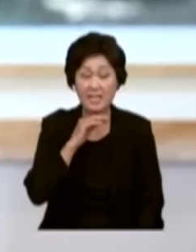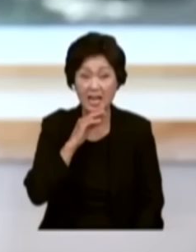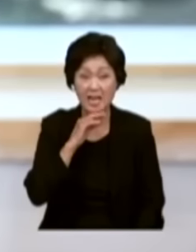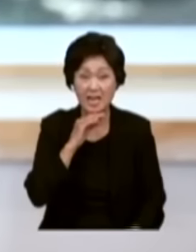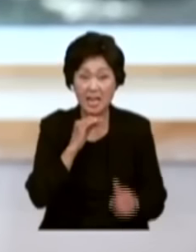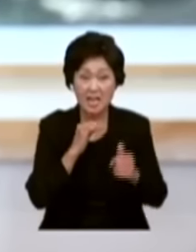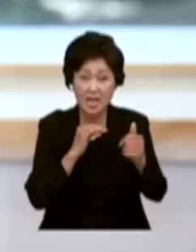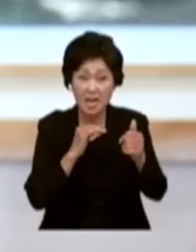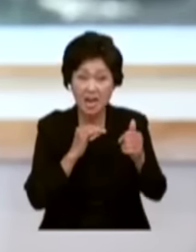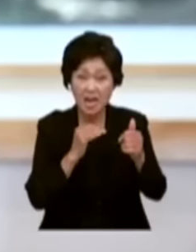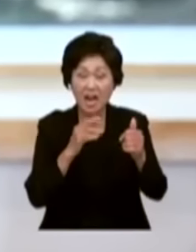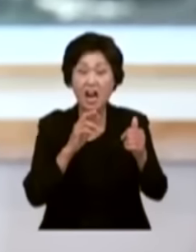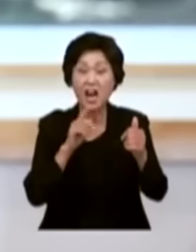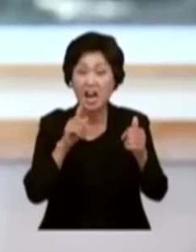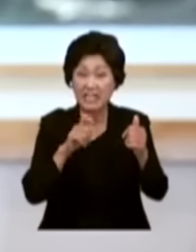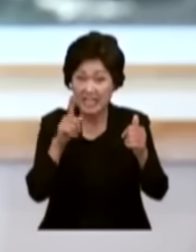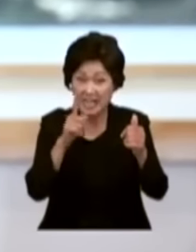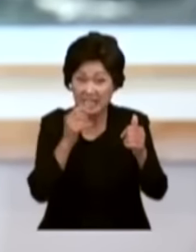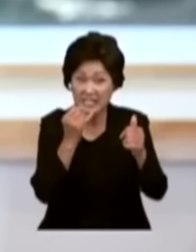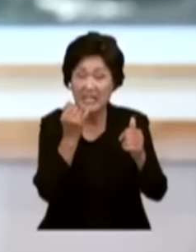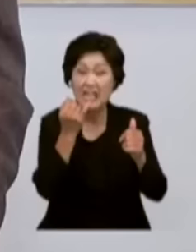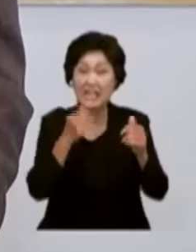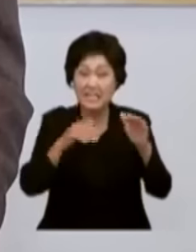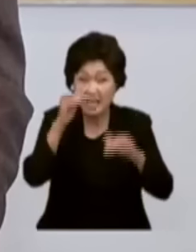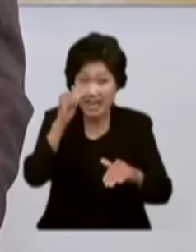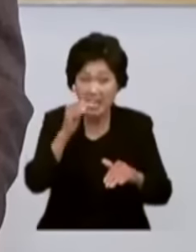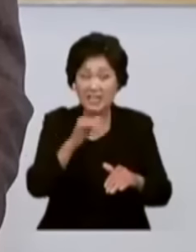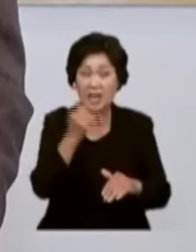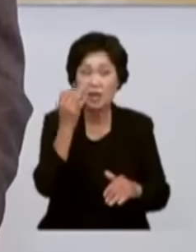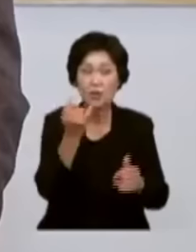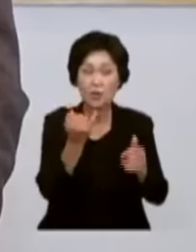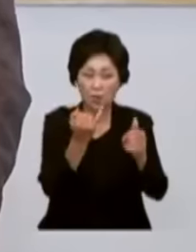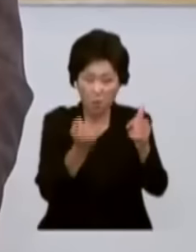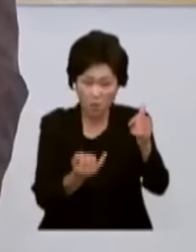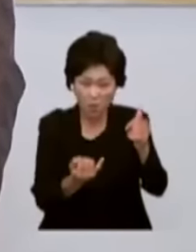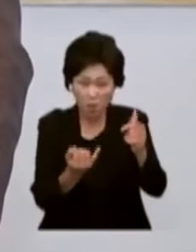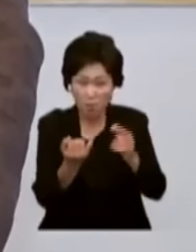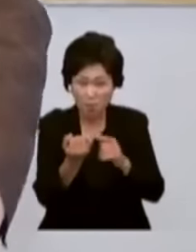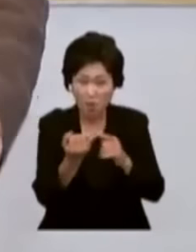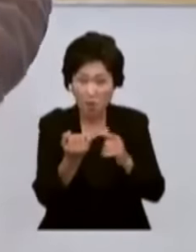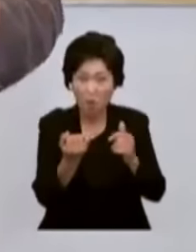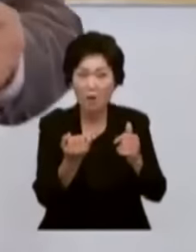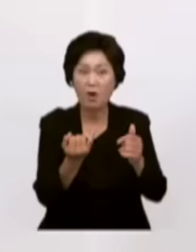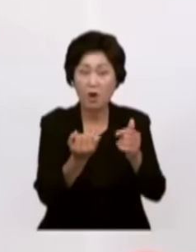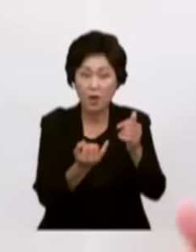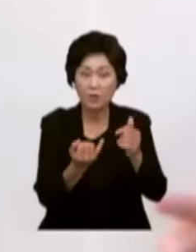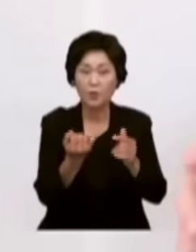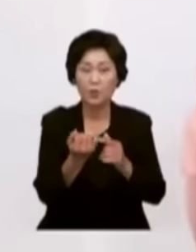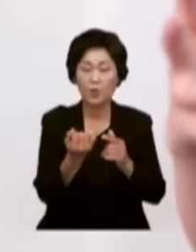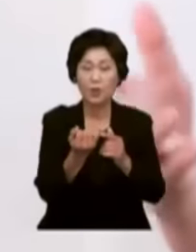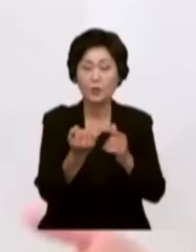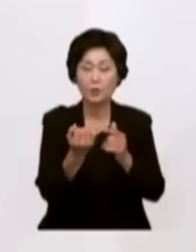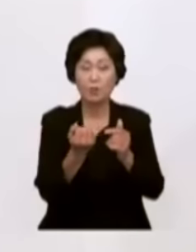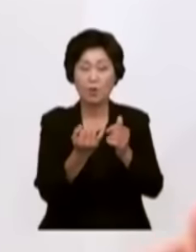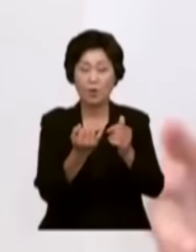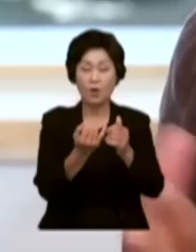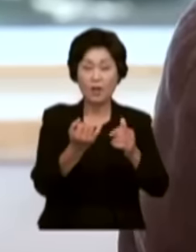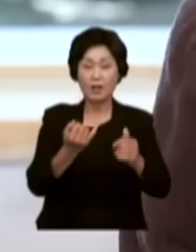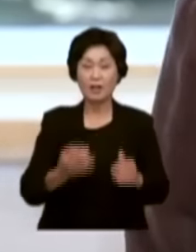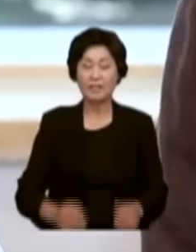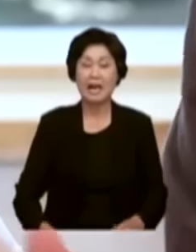물건이 없었지 않느냐. 그러니까 정리정돈이 잘 될 수밖에 없지. 물건을 갖고 살았던 적이 없으니까. 근데 언니는